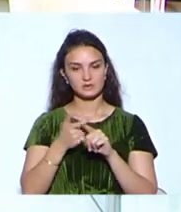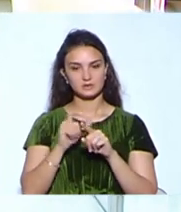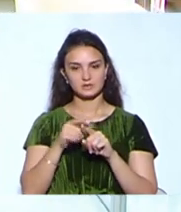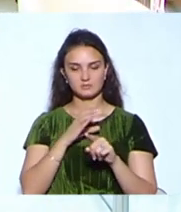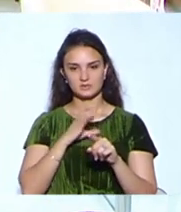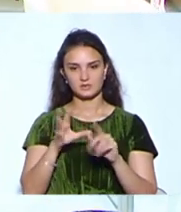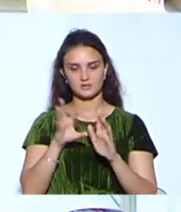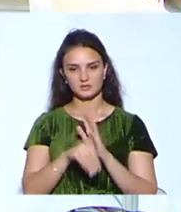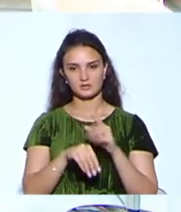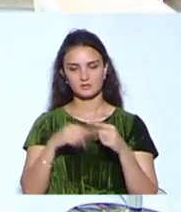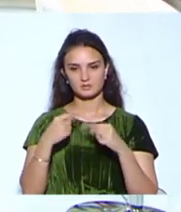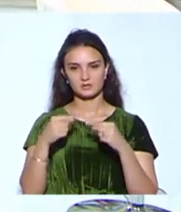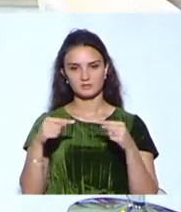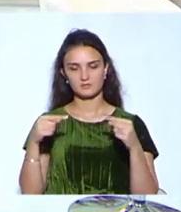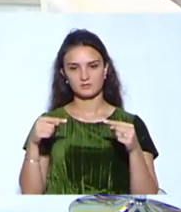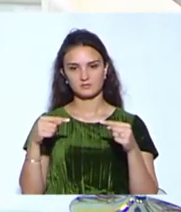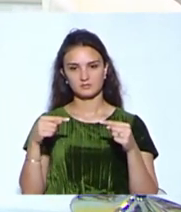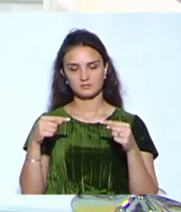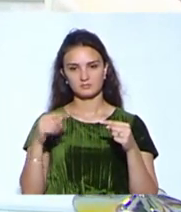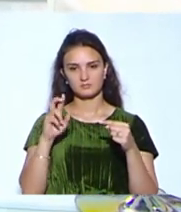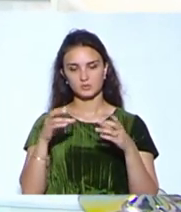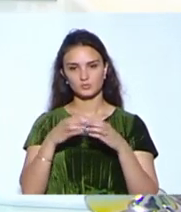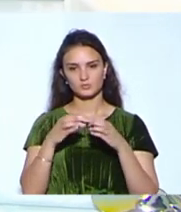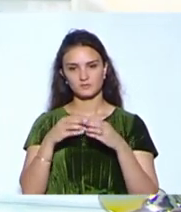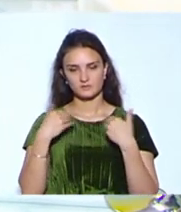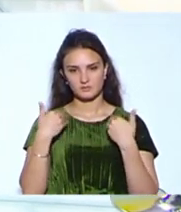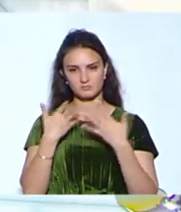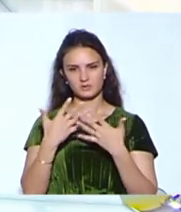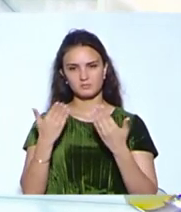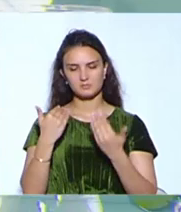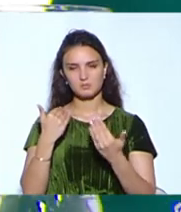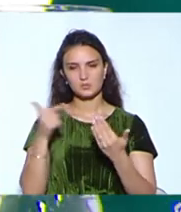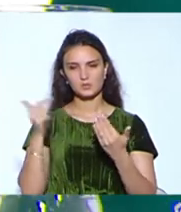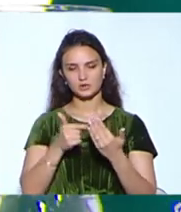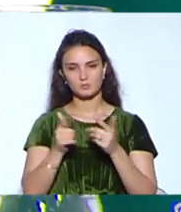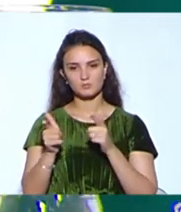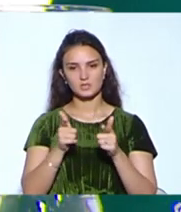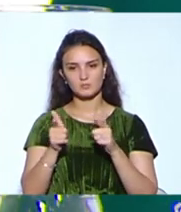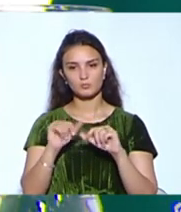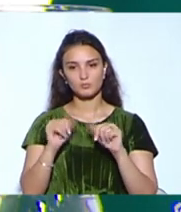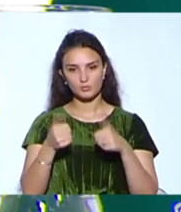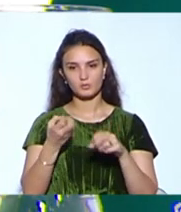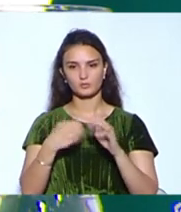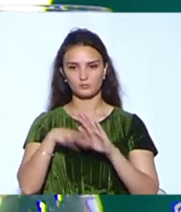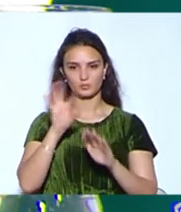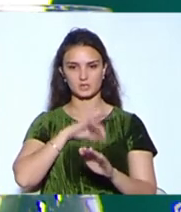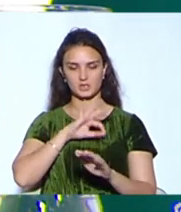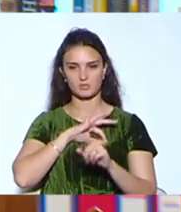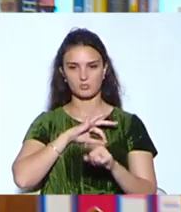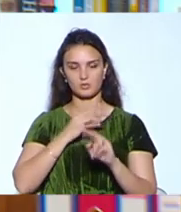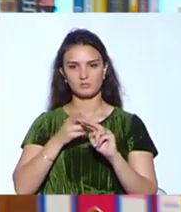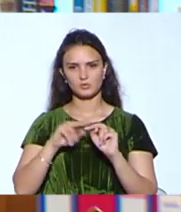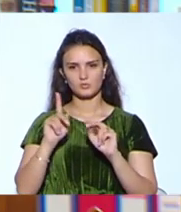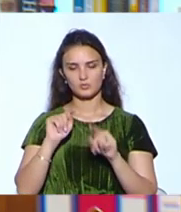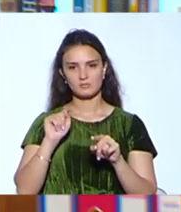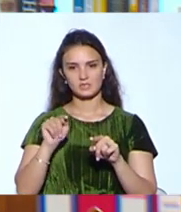ძალიან მდიდარია სხვადასხვა მიკროელემენტით და ბეჯგუფის ვიტამინებით. მისი უხეშად მომზადებული ფორმა კიდევ უფრო სასარგებლოა,